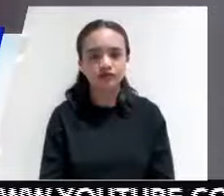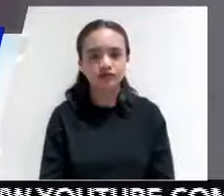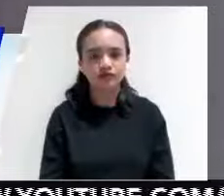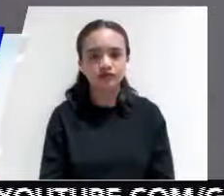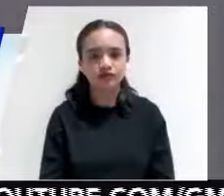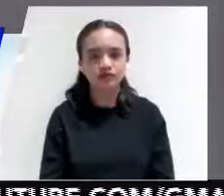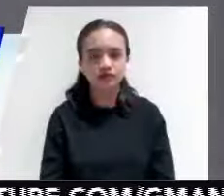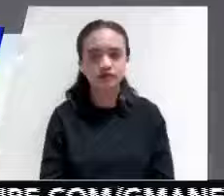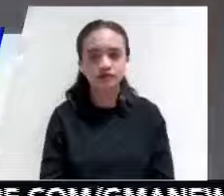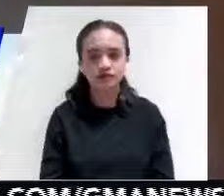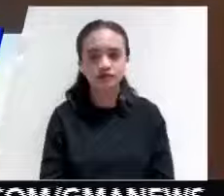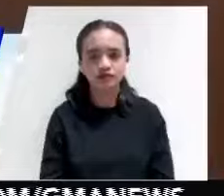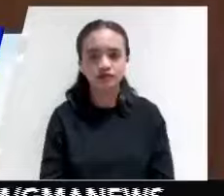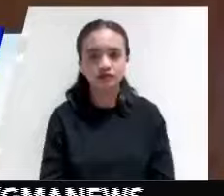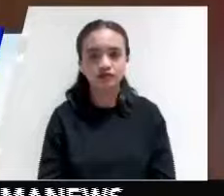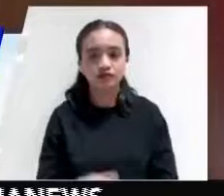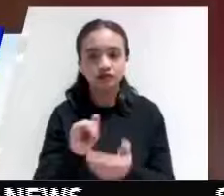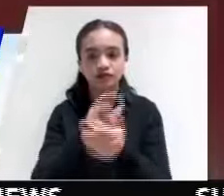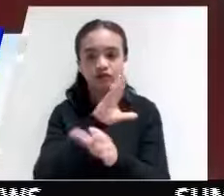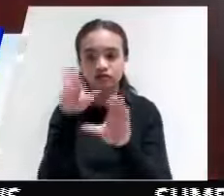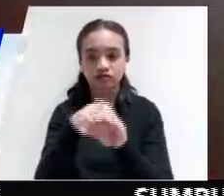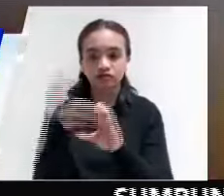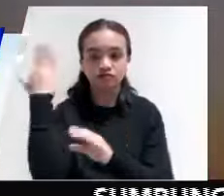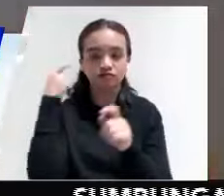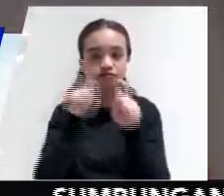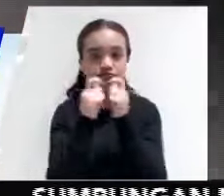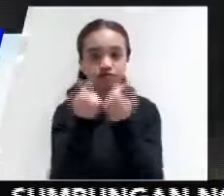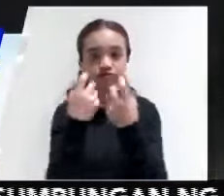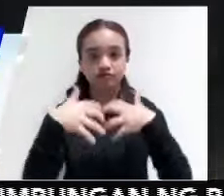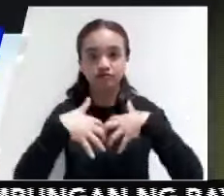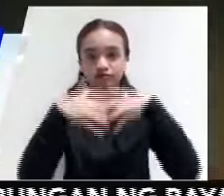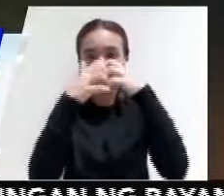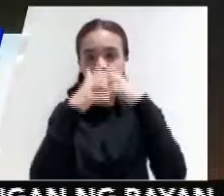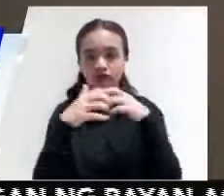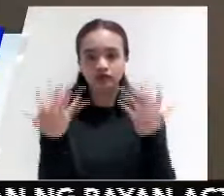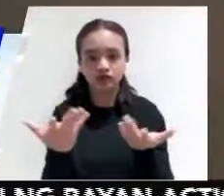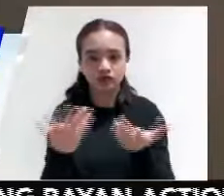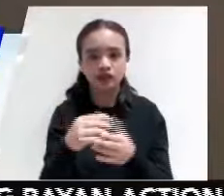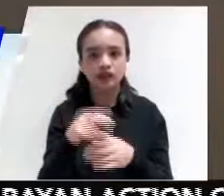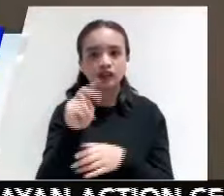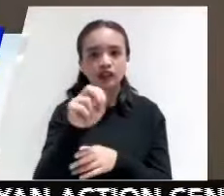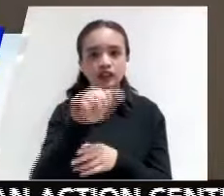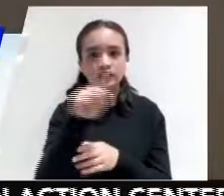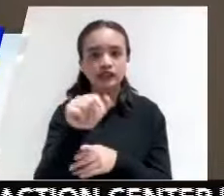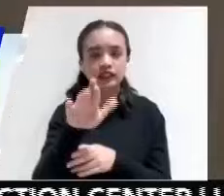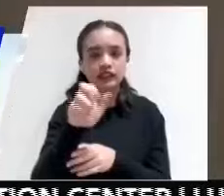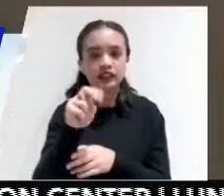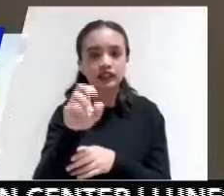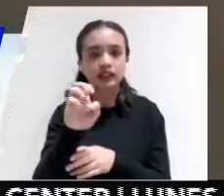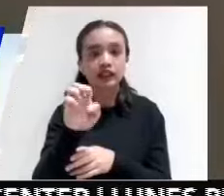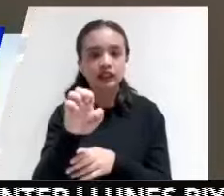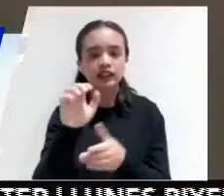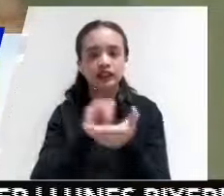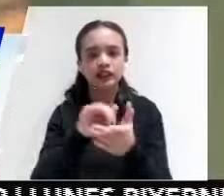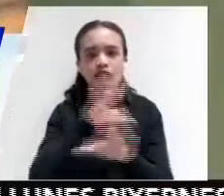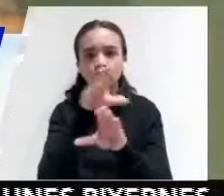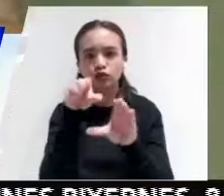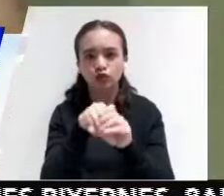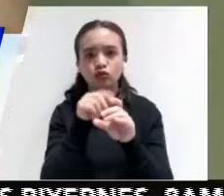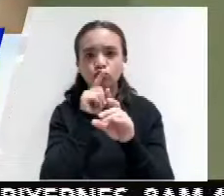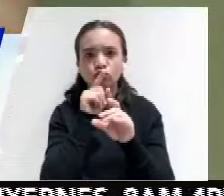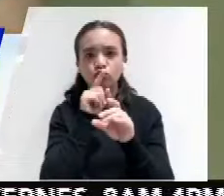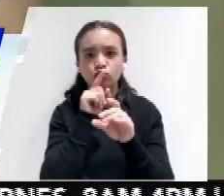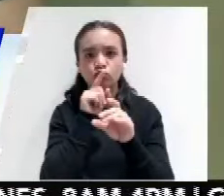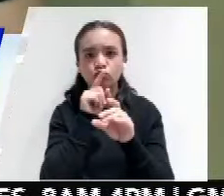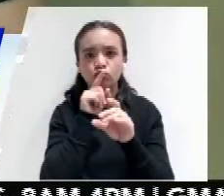Bahagi ito ng nakaraang team building ng mga miyembro ng Hijos del Nazareno na parte na rin daw ng kanilang pisikal na paghahanda sa traslasyon.